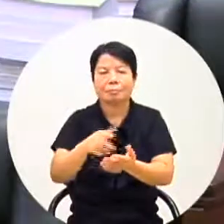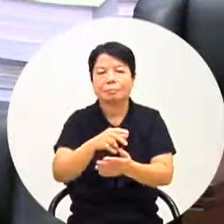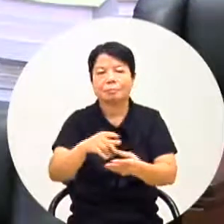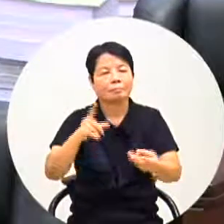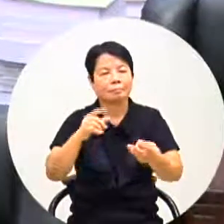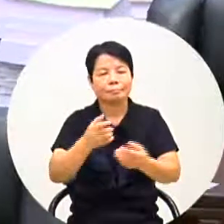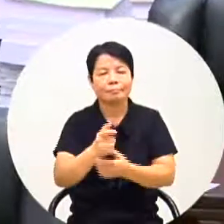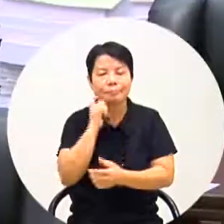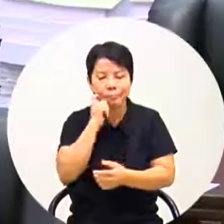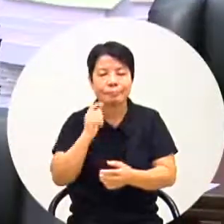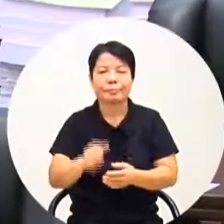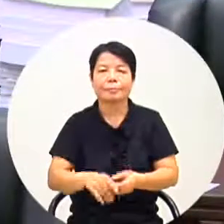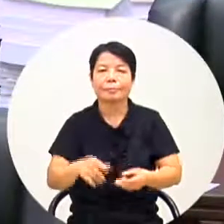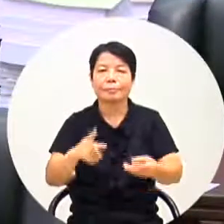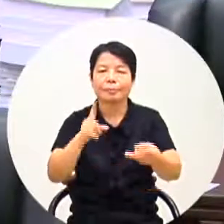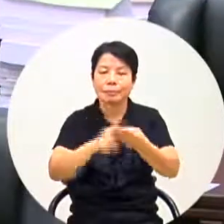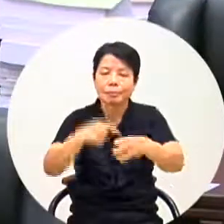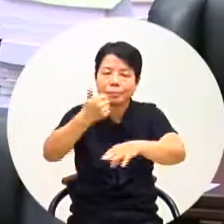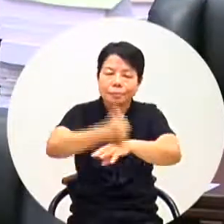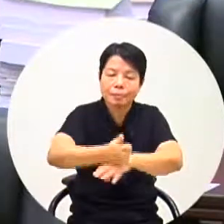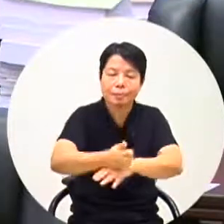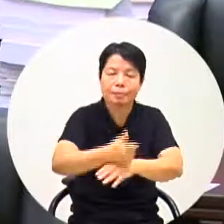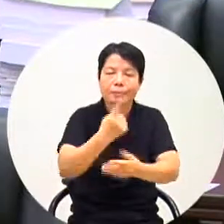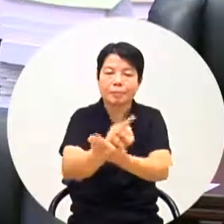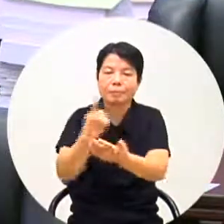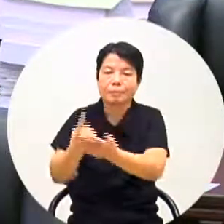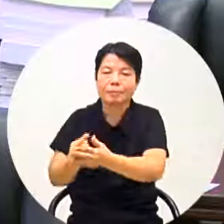员，各位同事，各位